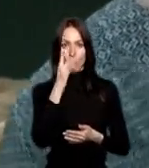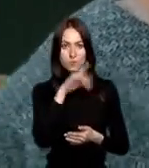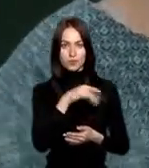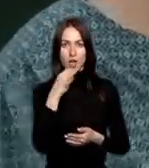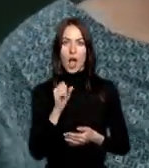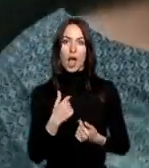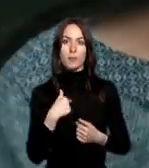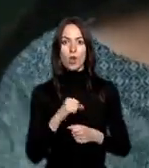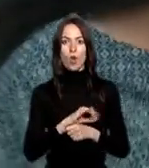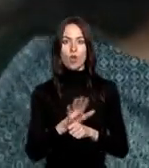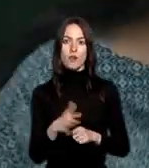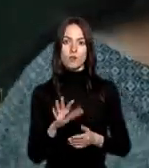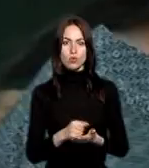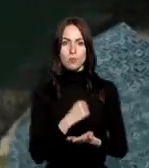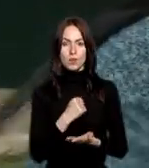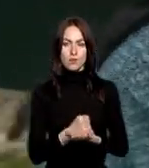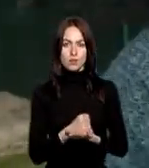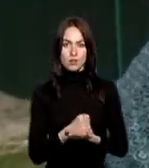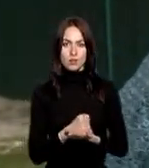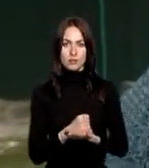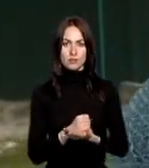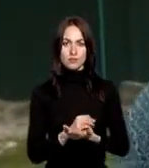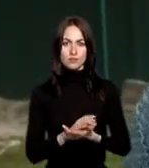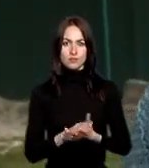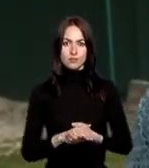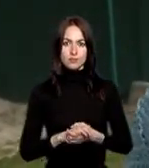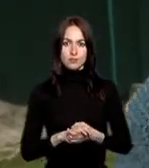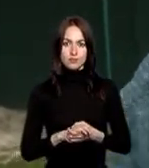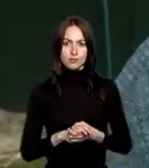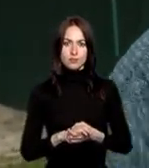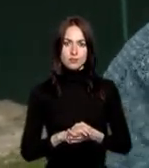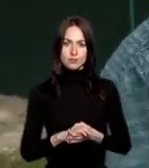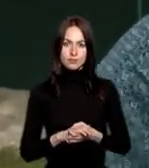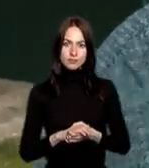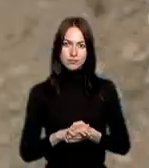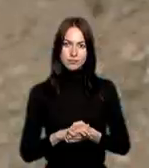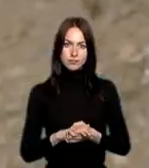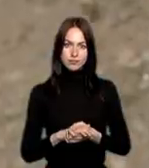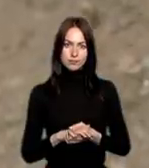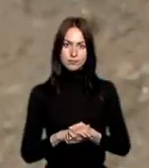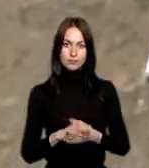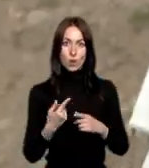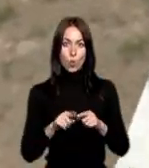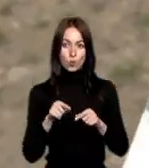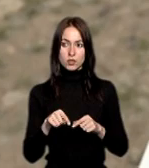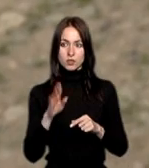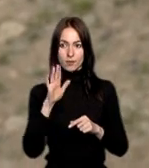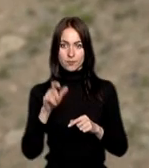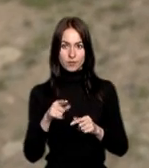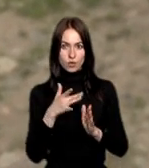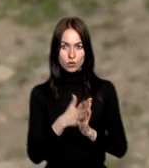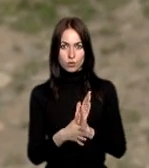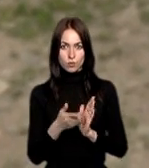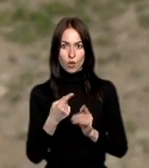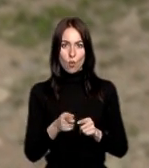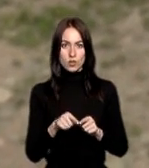а мені коронавірус підтвердили. Один чоловік каже, а мені, говорить, коронавірус підтвердили. Ось це от він, от розумієте,